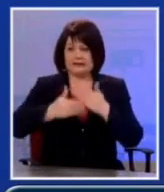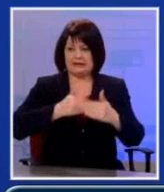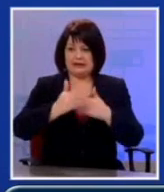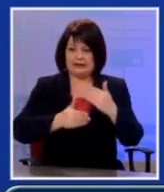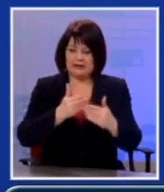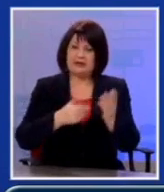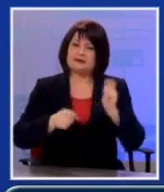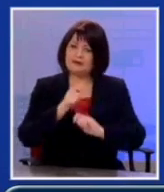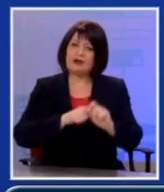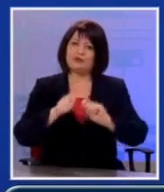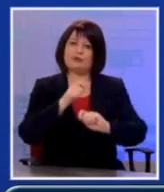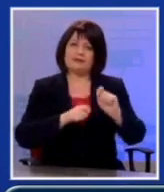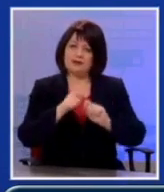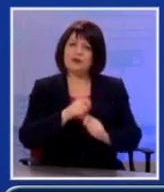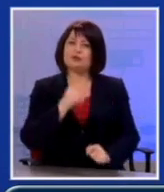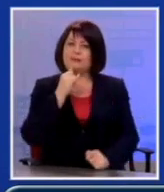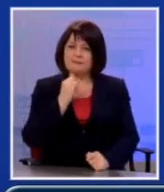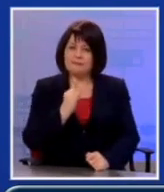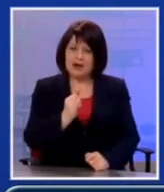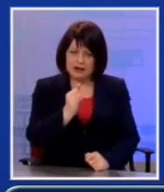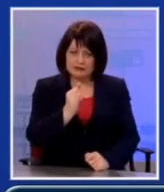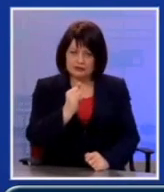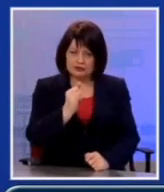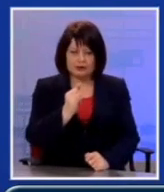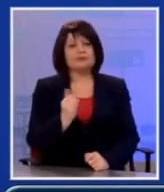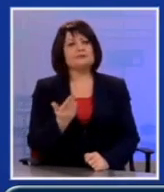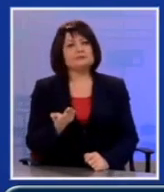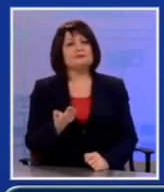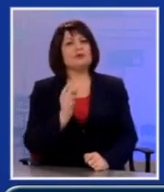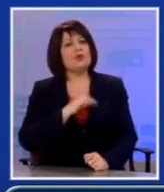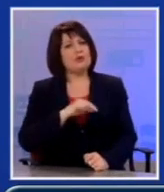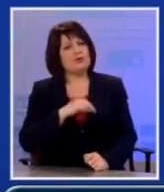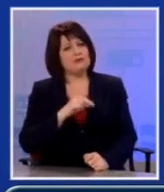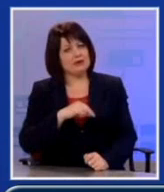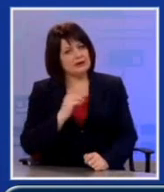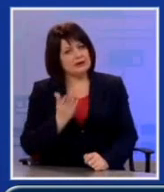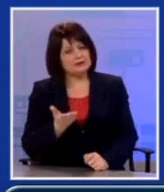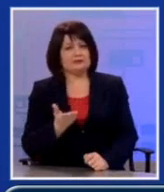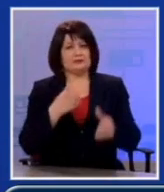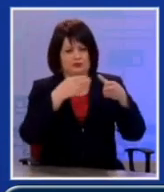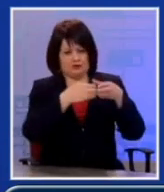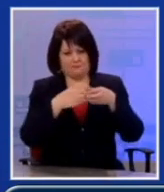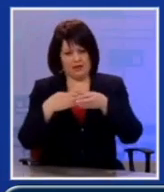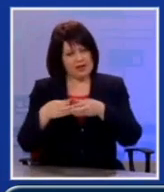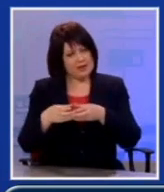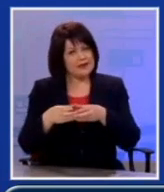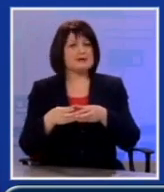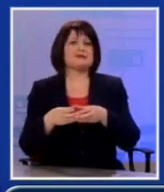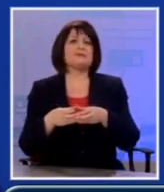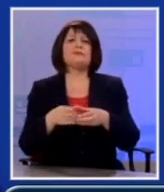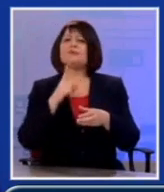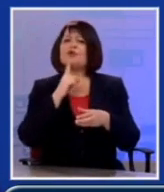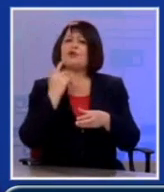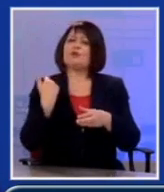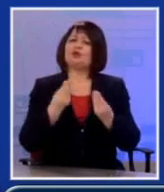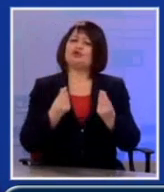διαδικασίες συγκρότησης πάντοτε εποφελία των μικρότερων κοινοβουλευτικών ομάδων, όπως πρέπει